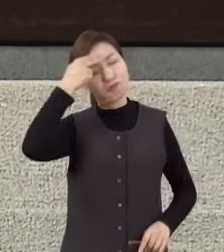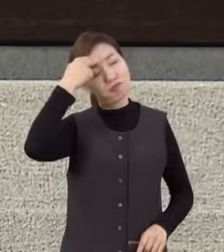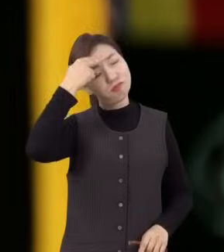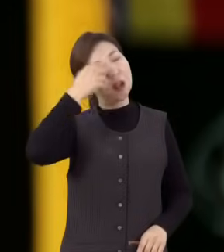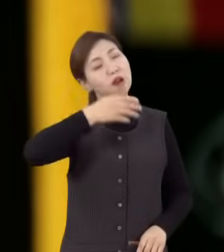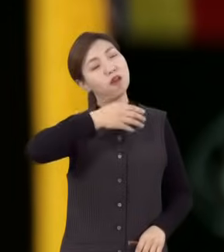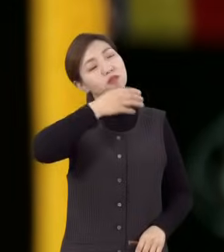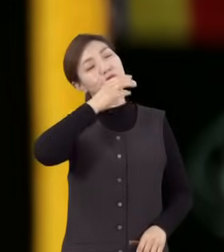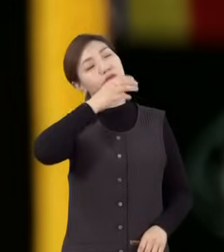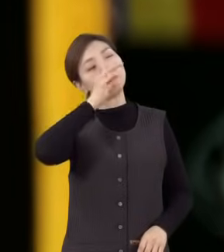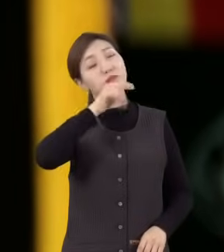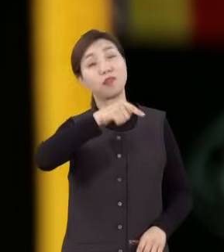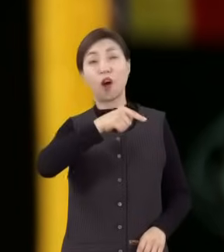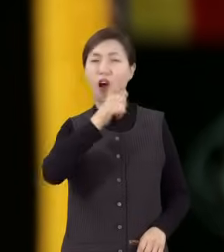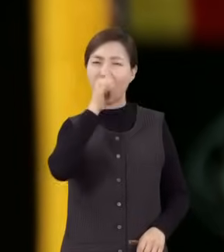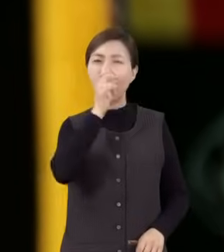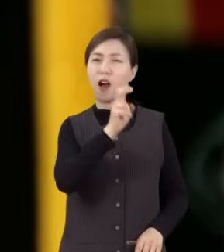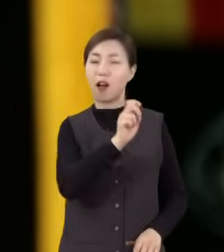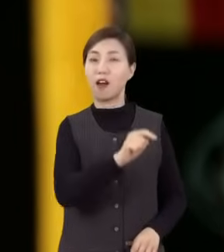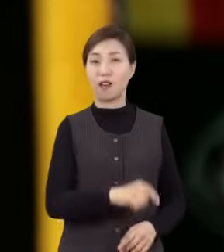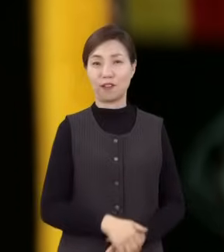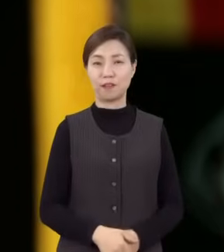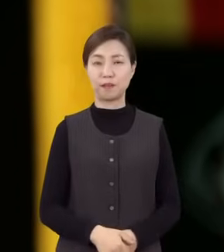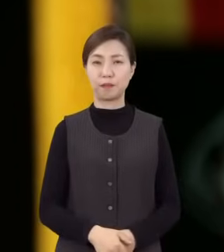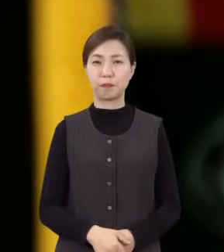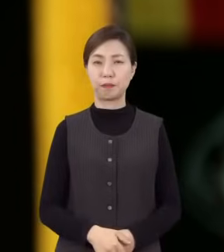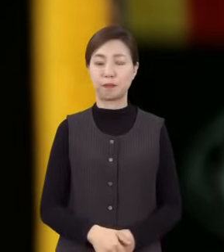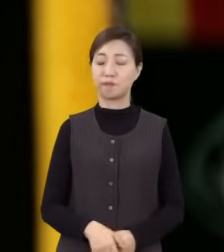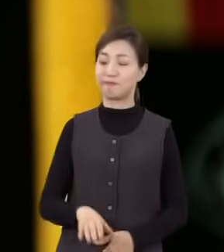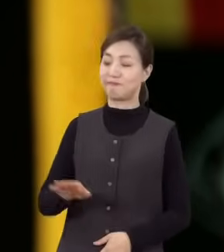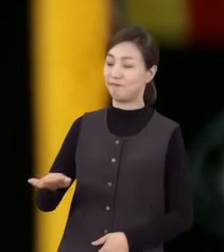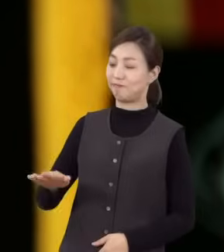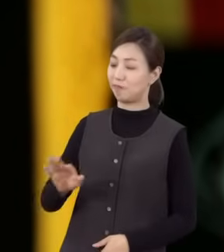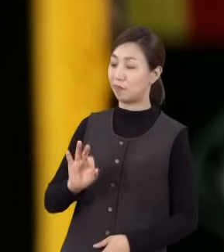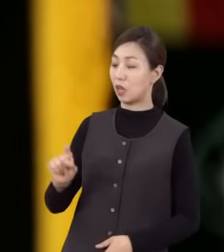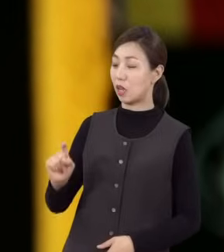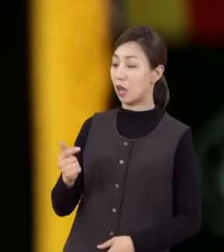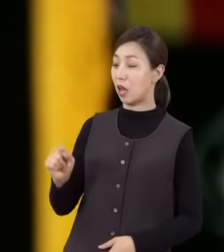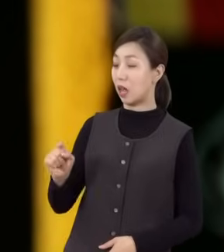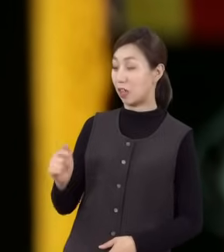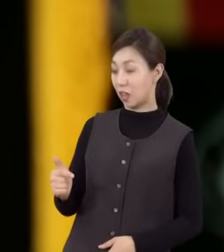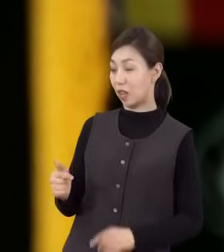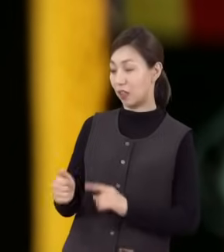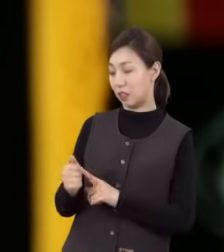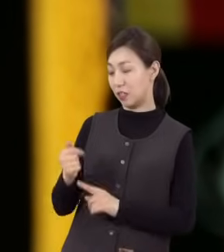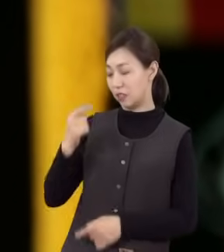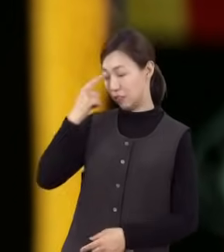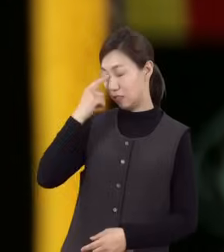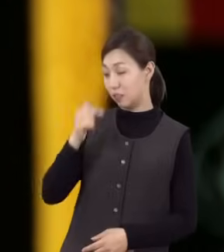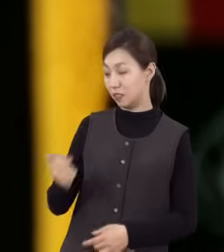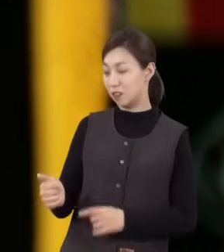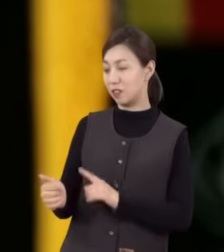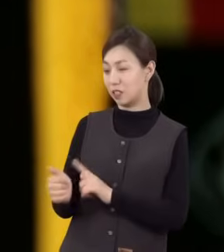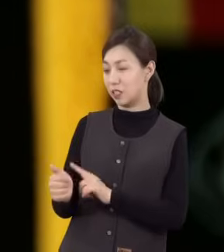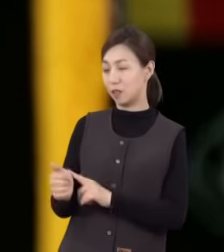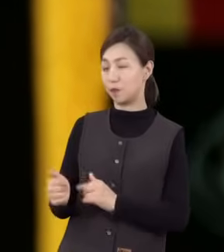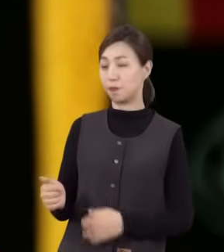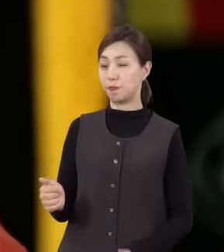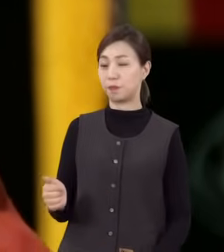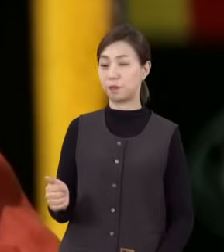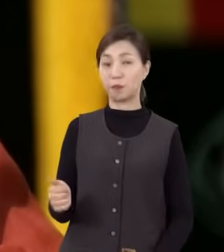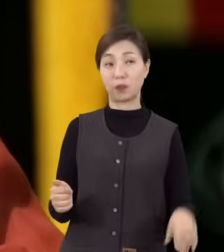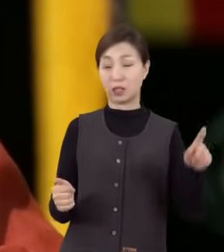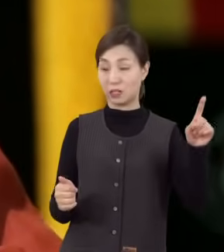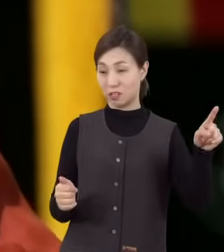봅니다. 그때 부처님께서 이렇게 얘기하십니다. 아난이여, 저 사람은